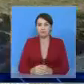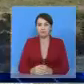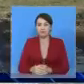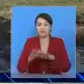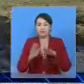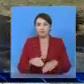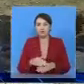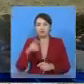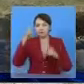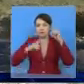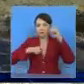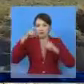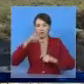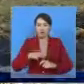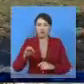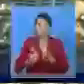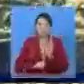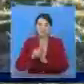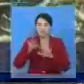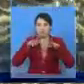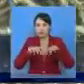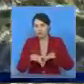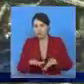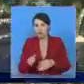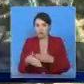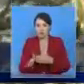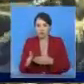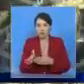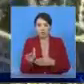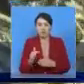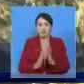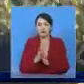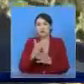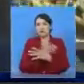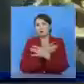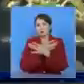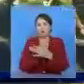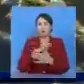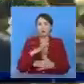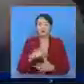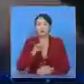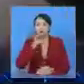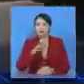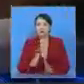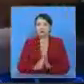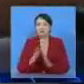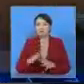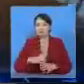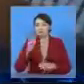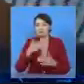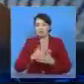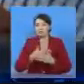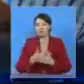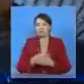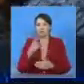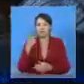После недавних обильных дождей в области началось распространение гусениц лугового мотылька. По словам специалистов, вспышка их активности происходит